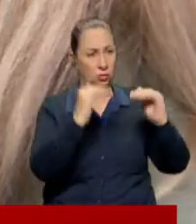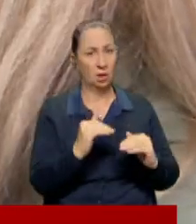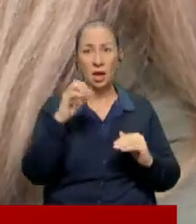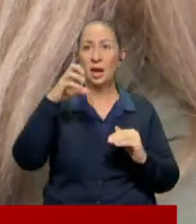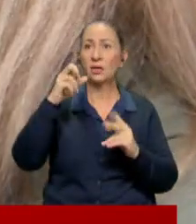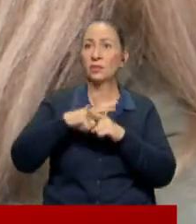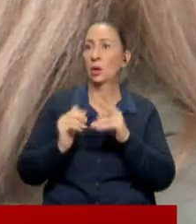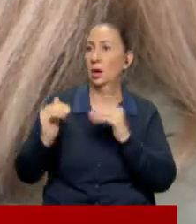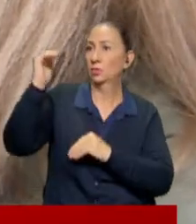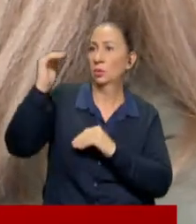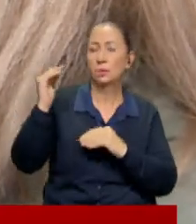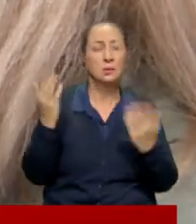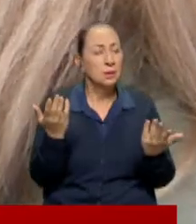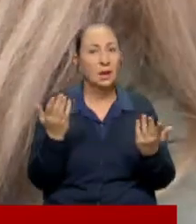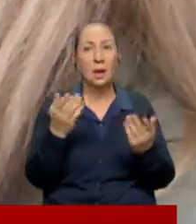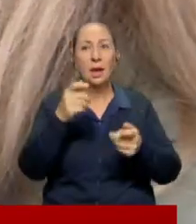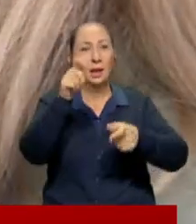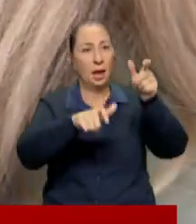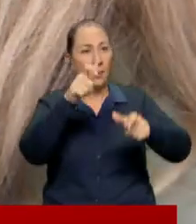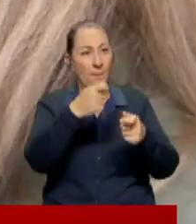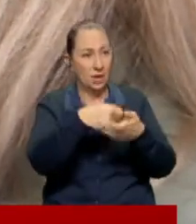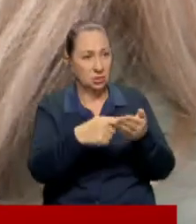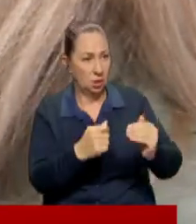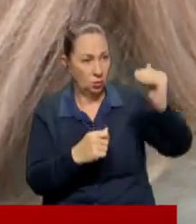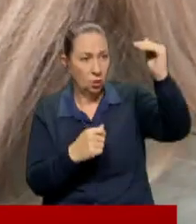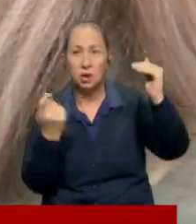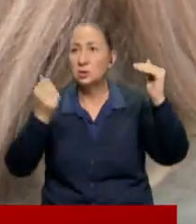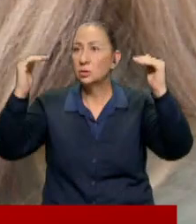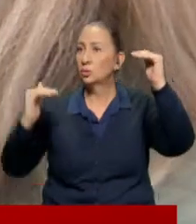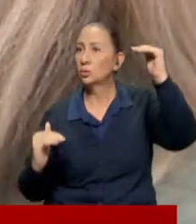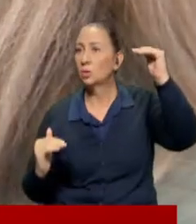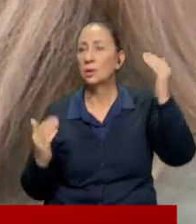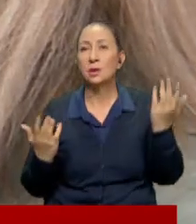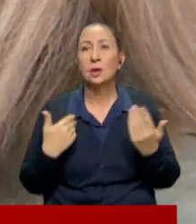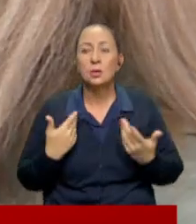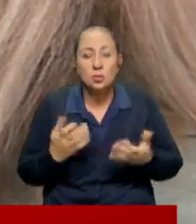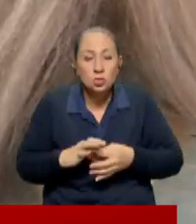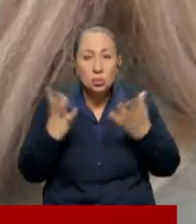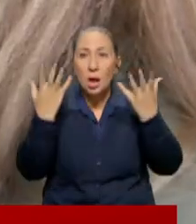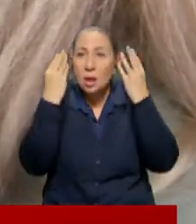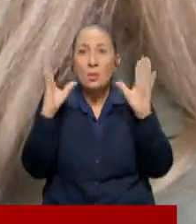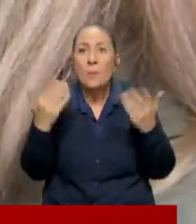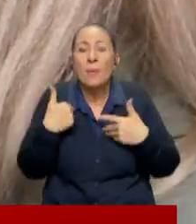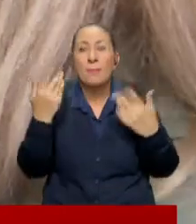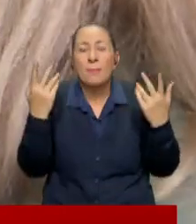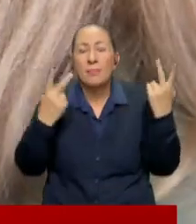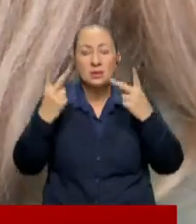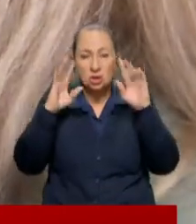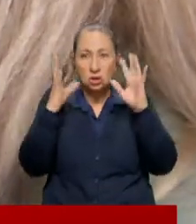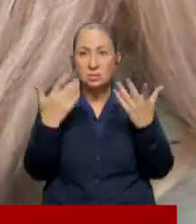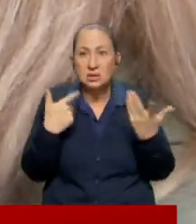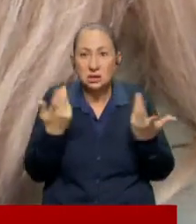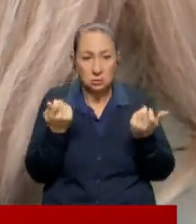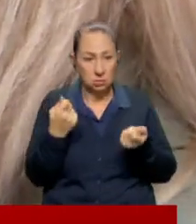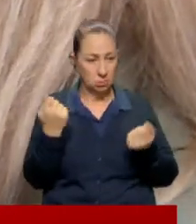elektrik faturası artıyor, eleman maaşı artıyor ama işler habire düşüyor. Çıkamıyoruz, anlamıyorum ben. Ben de bazen şaşırıyorum, biz nasıl iş yapıyoruz,